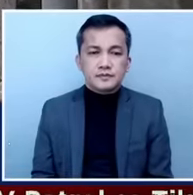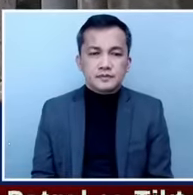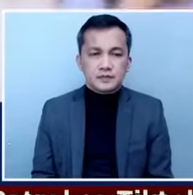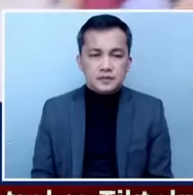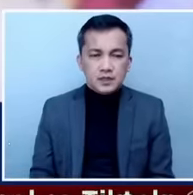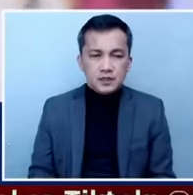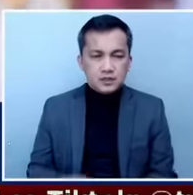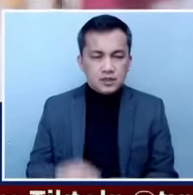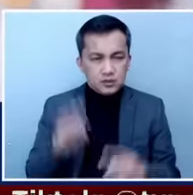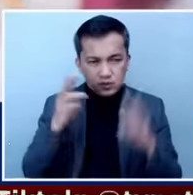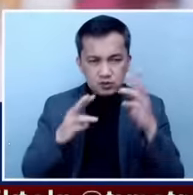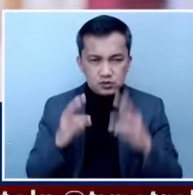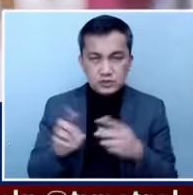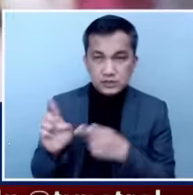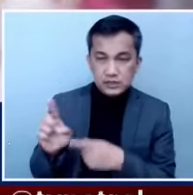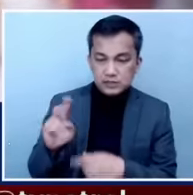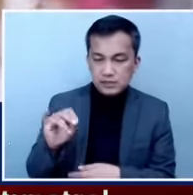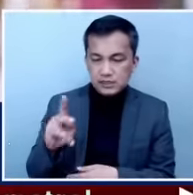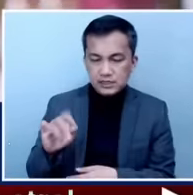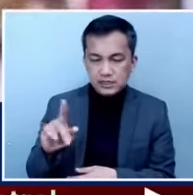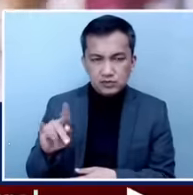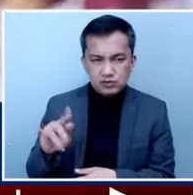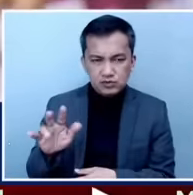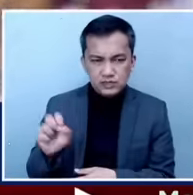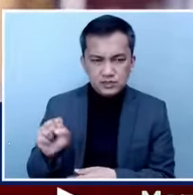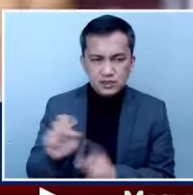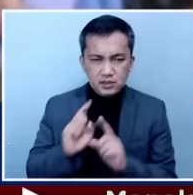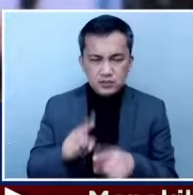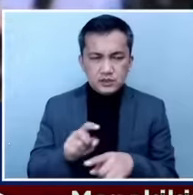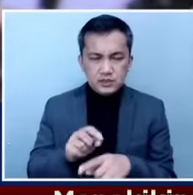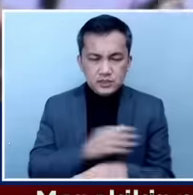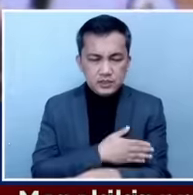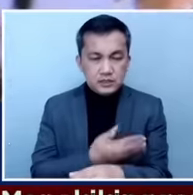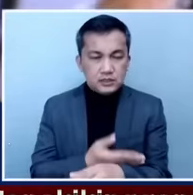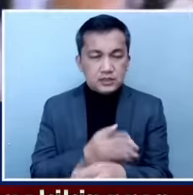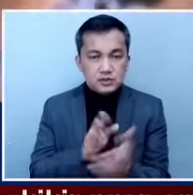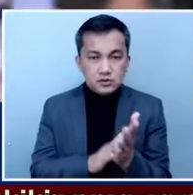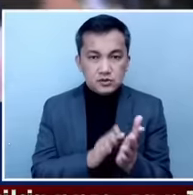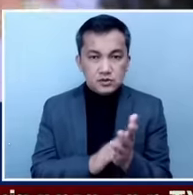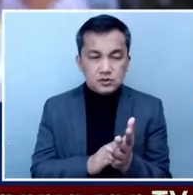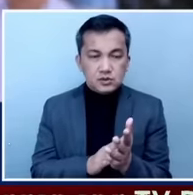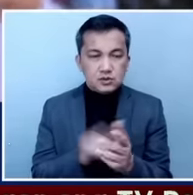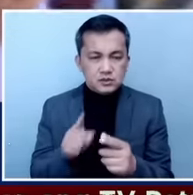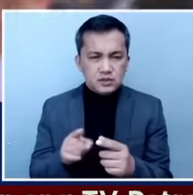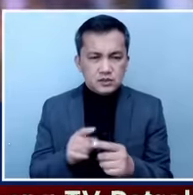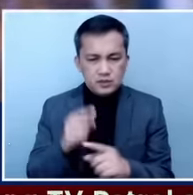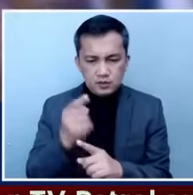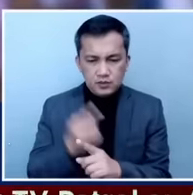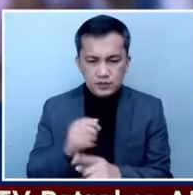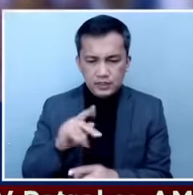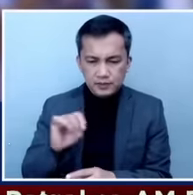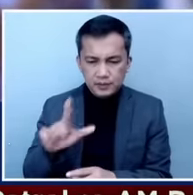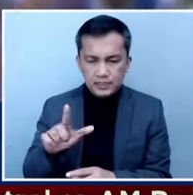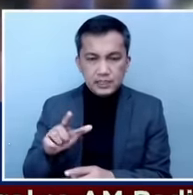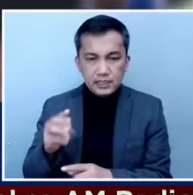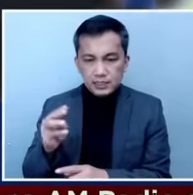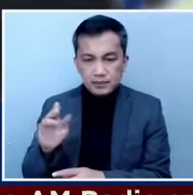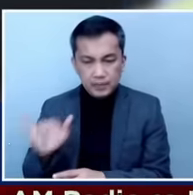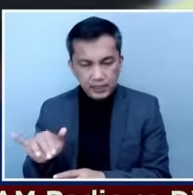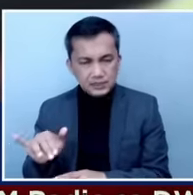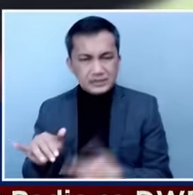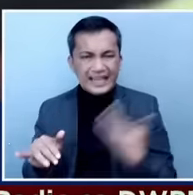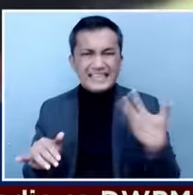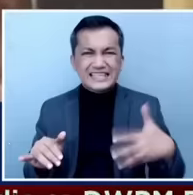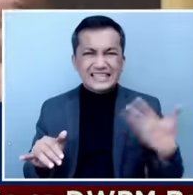Nababahala si Maria Lourdes tuwing papasok ang kanyang anak sa paaralan, lalo na sa mga buwan ng Abril at Mayo kung saan napakainit